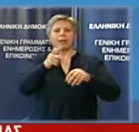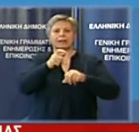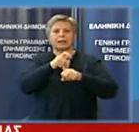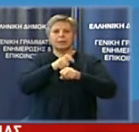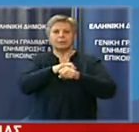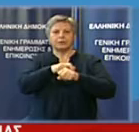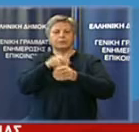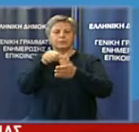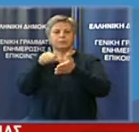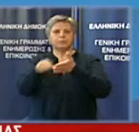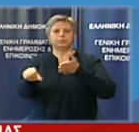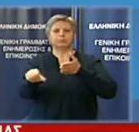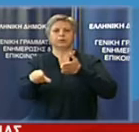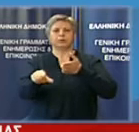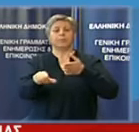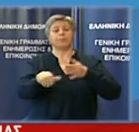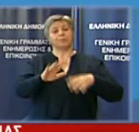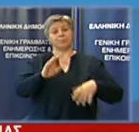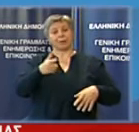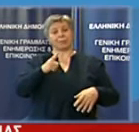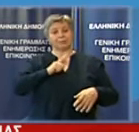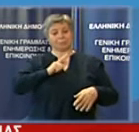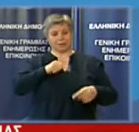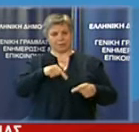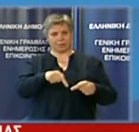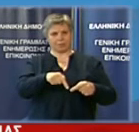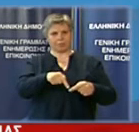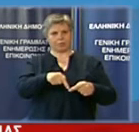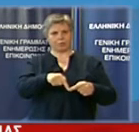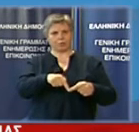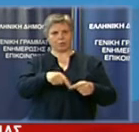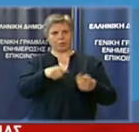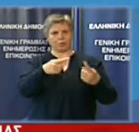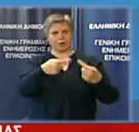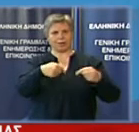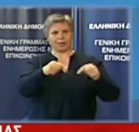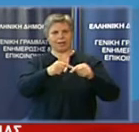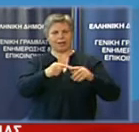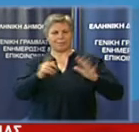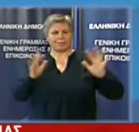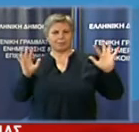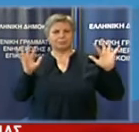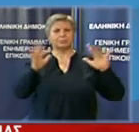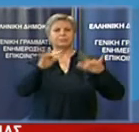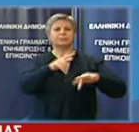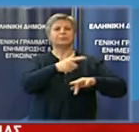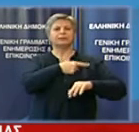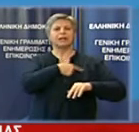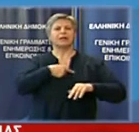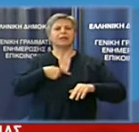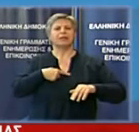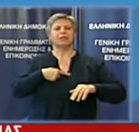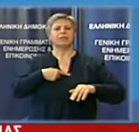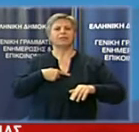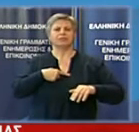άμεση περιμένουμε από αυτό το Eurogroup να μιλήσει για την άμεση και μέσο